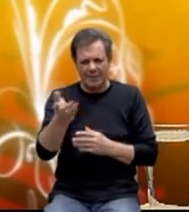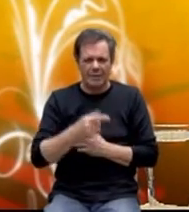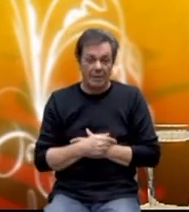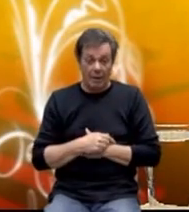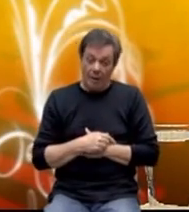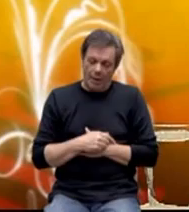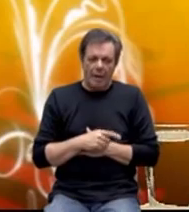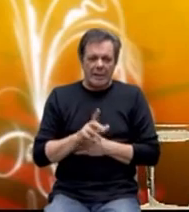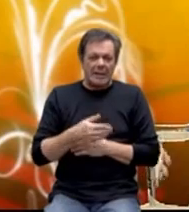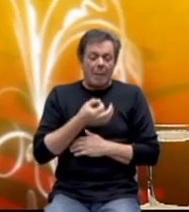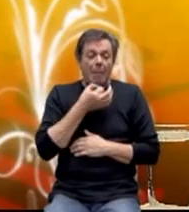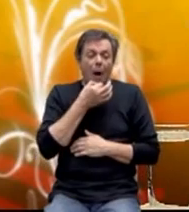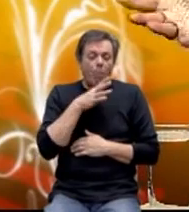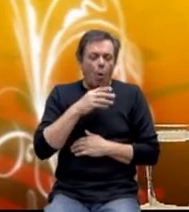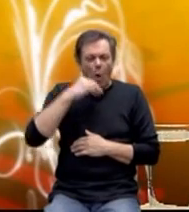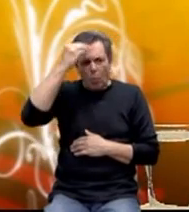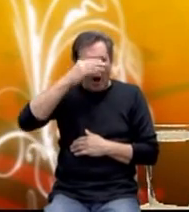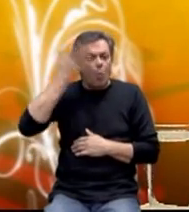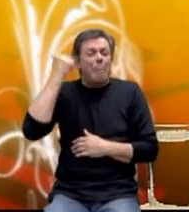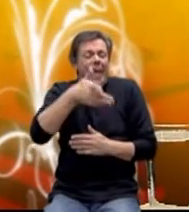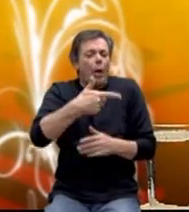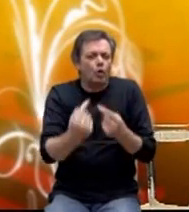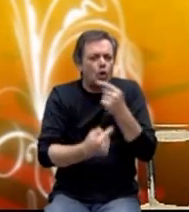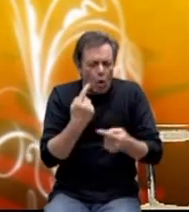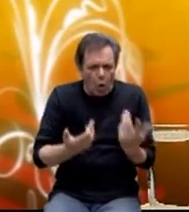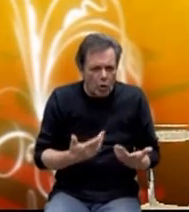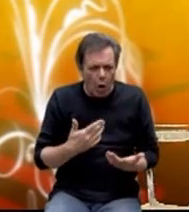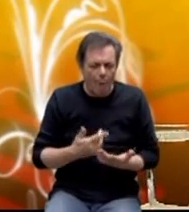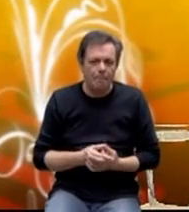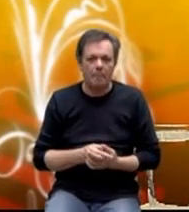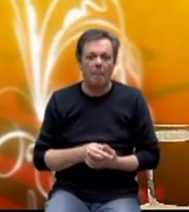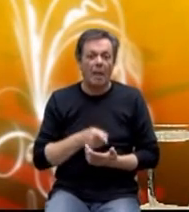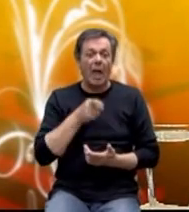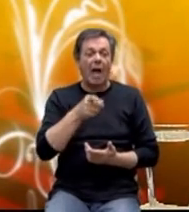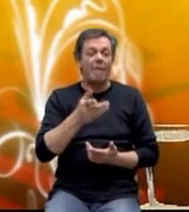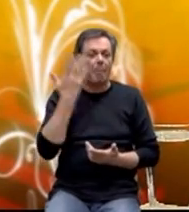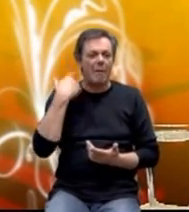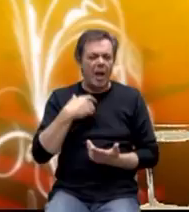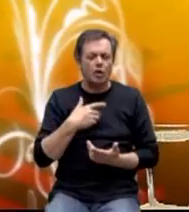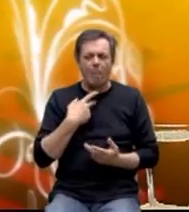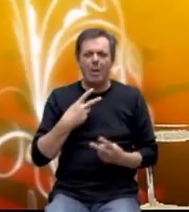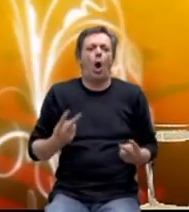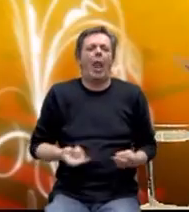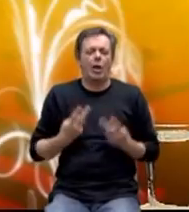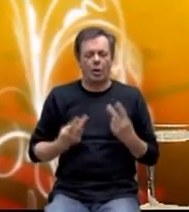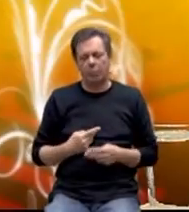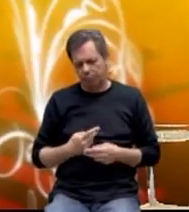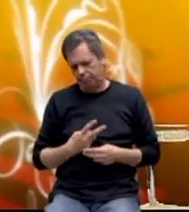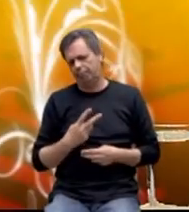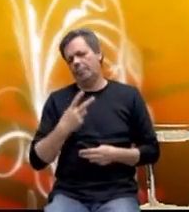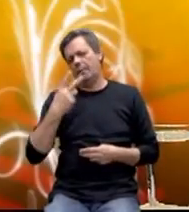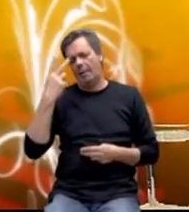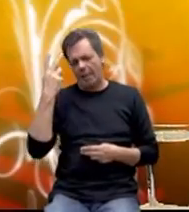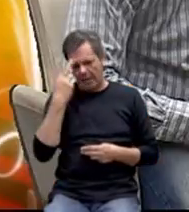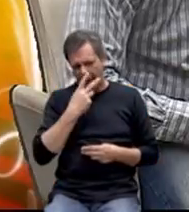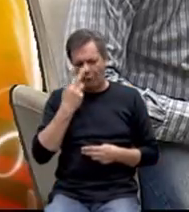bolje edukaciju prije toga, uh-huh. ovako eto, da ste prošli ovu školicu, već bi vama emocionalno bilo možda lakše. Pa sigurno možda bi bila